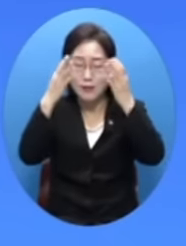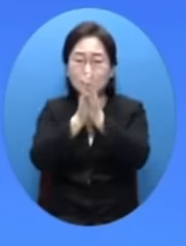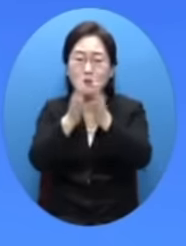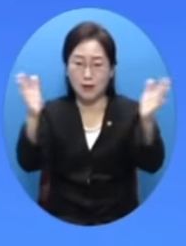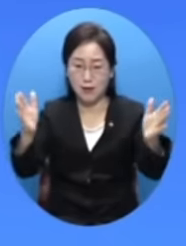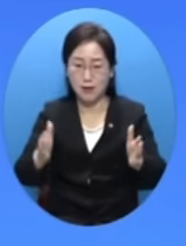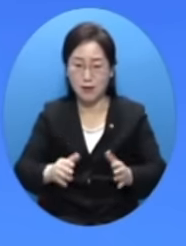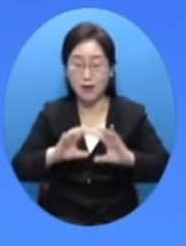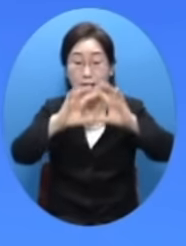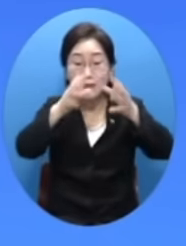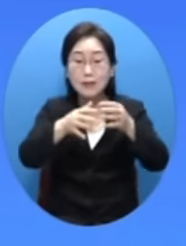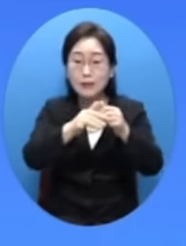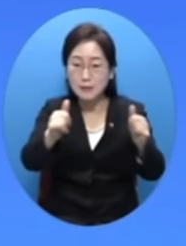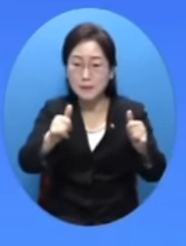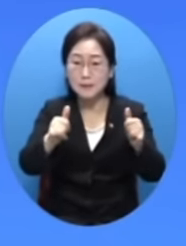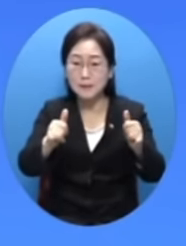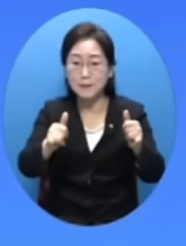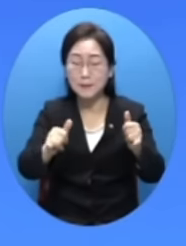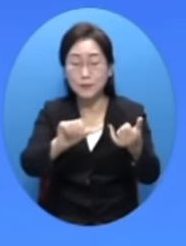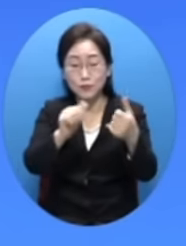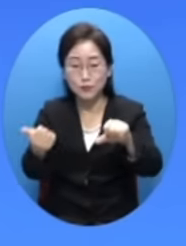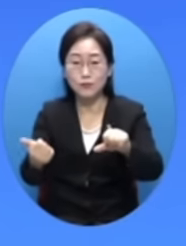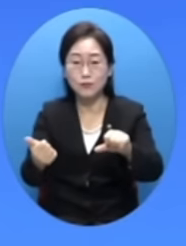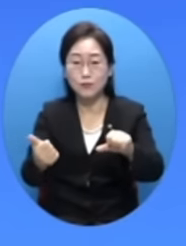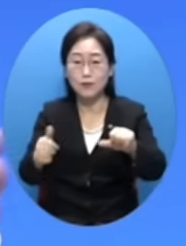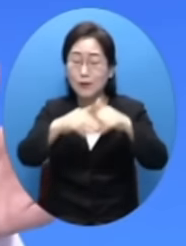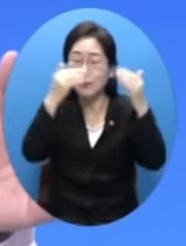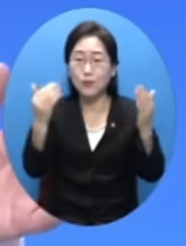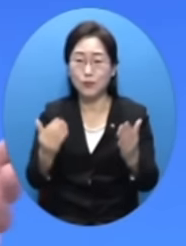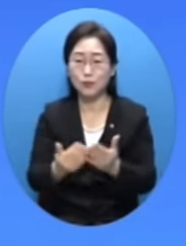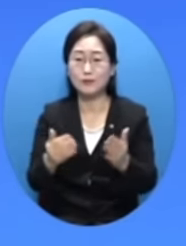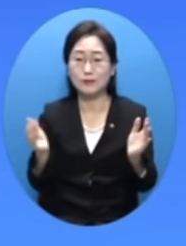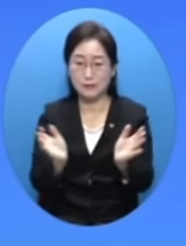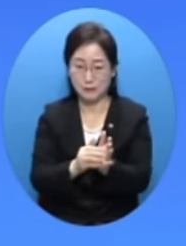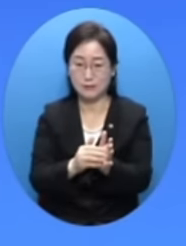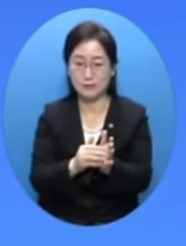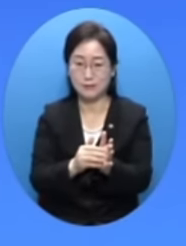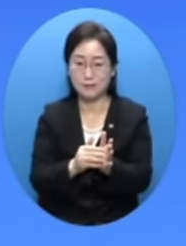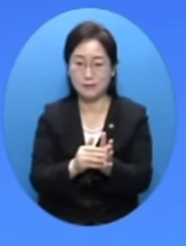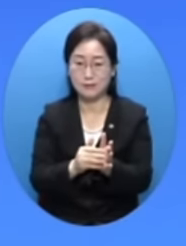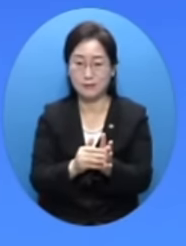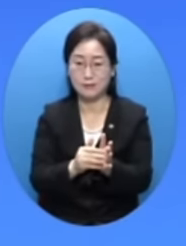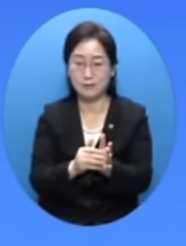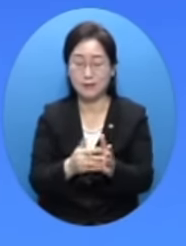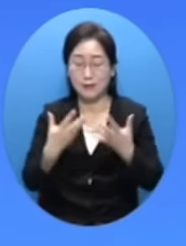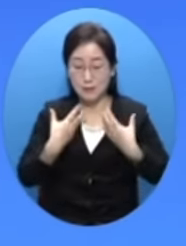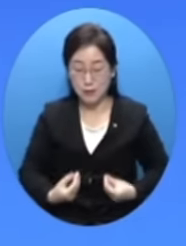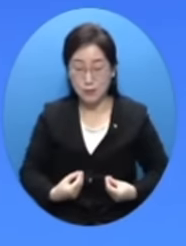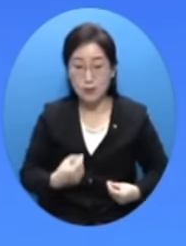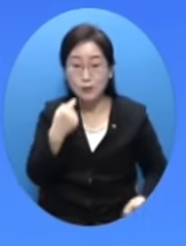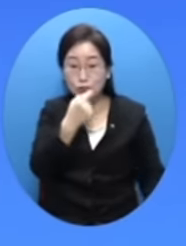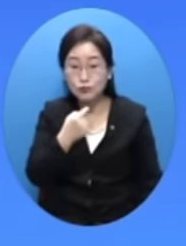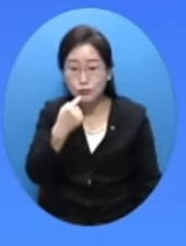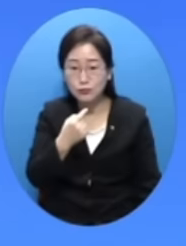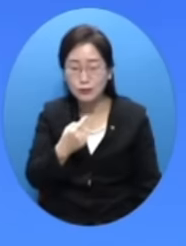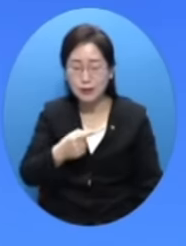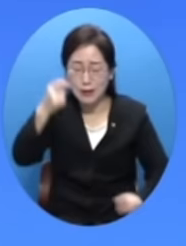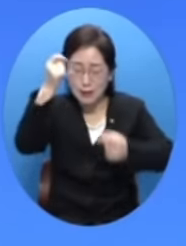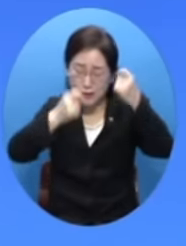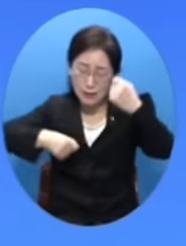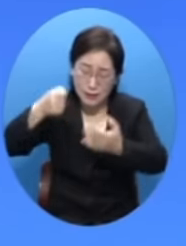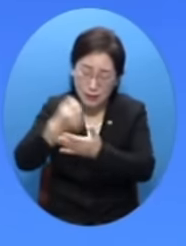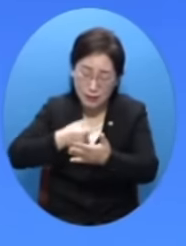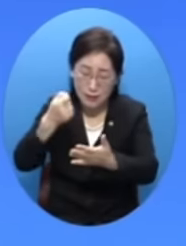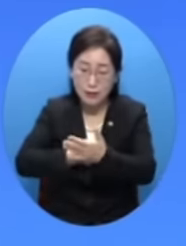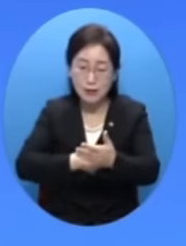사람들은 죽음이 모든 것이 끝난 절망으로 생각하고 그 앞에서 통곡하고